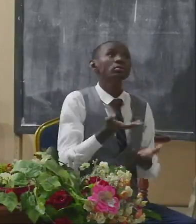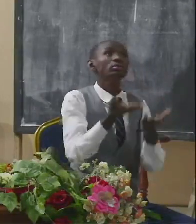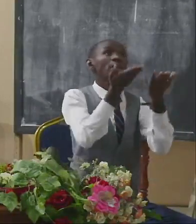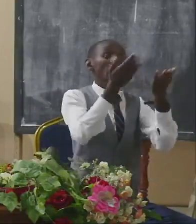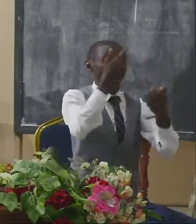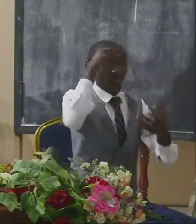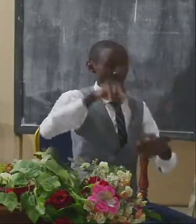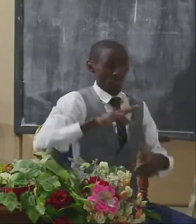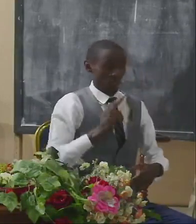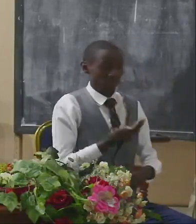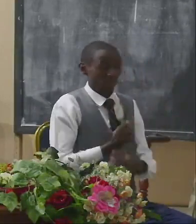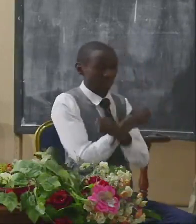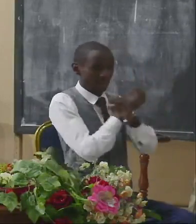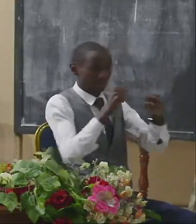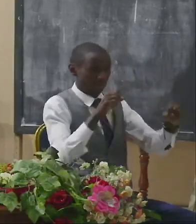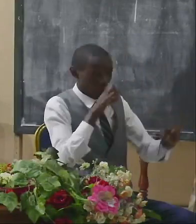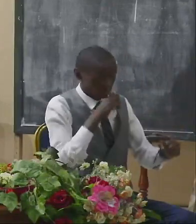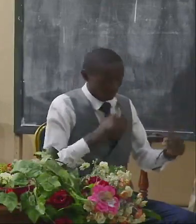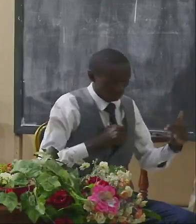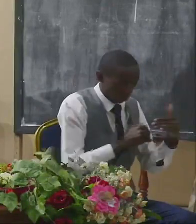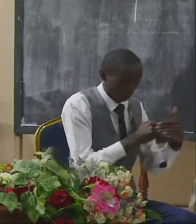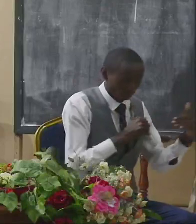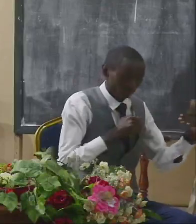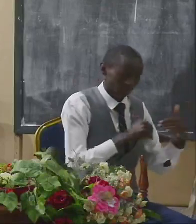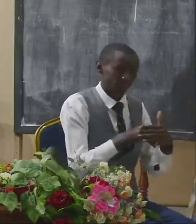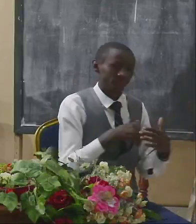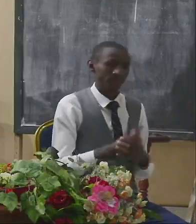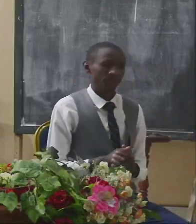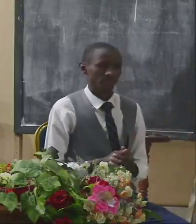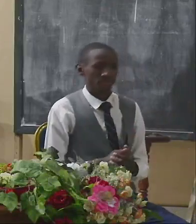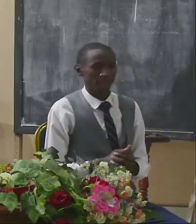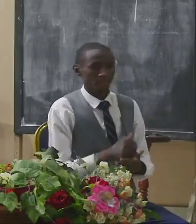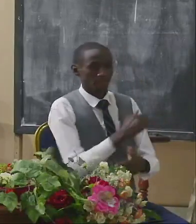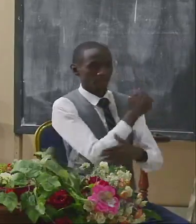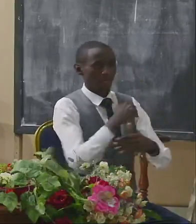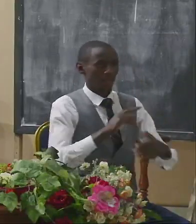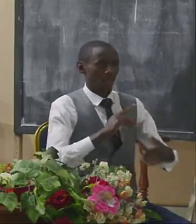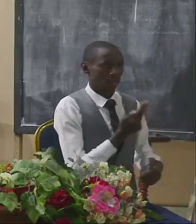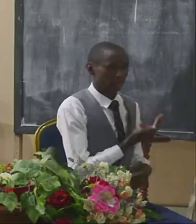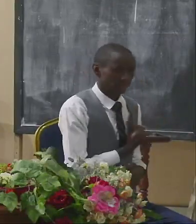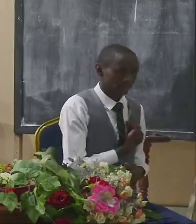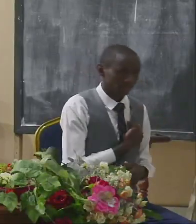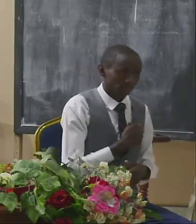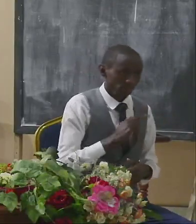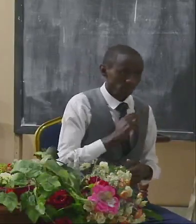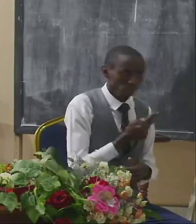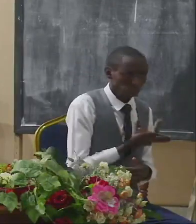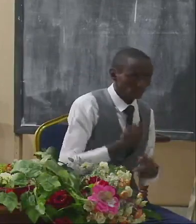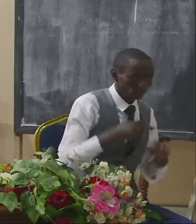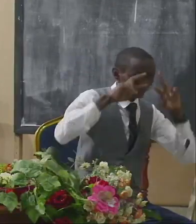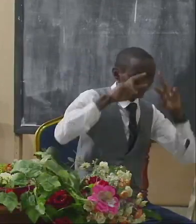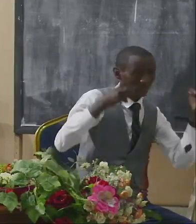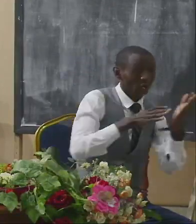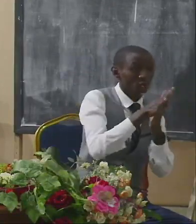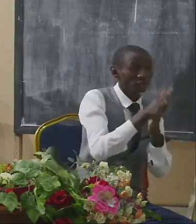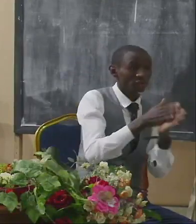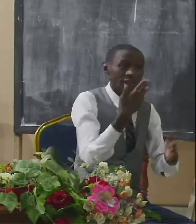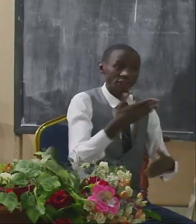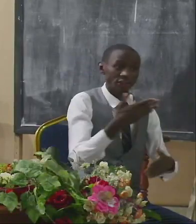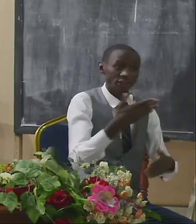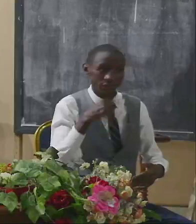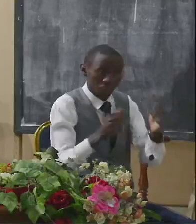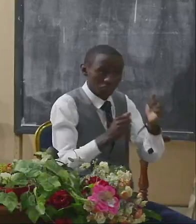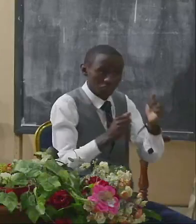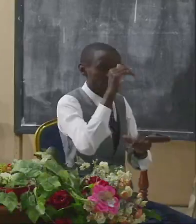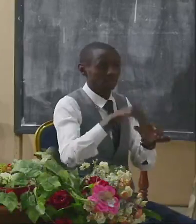rédemption approche. Ukombozi wetu unakaribia. Et l'autre point sur l'actualité, na ingine nukta kuhusu mambo inayopitika kwa